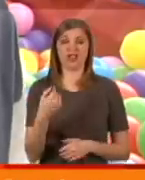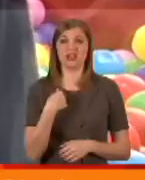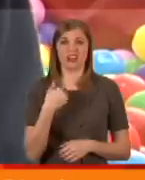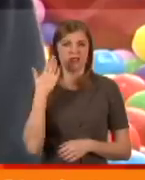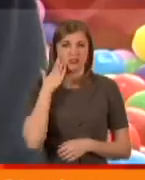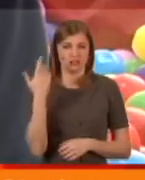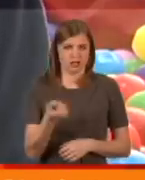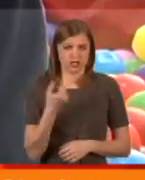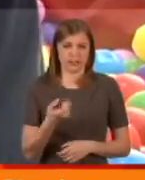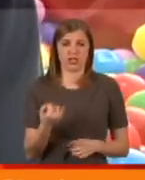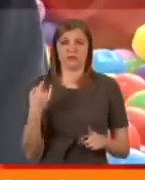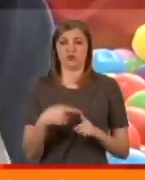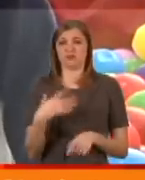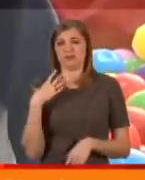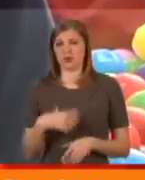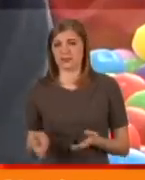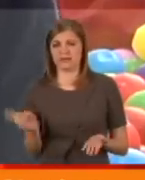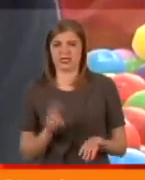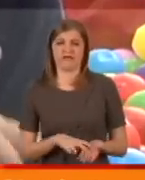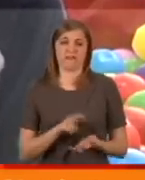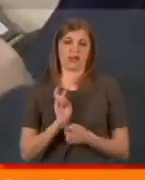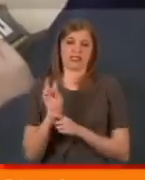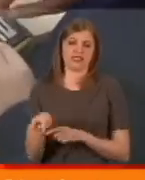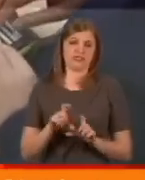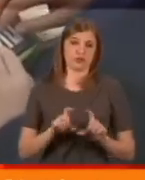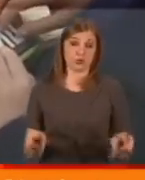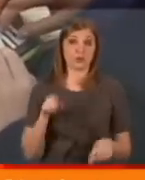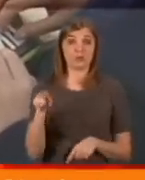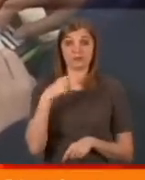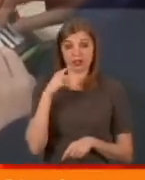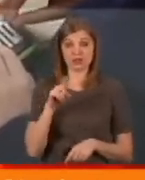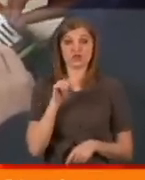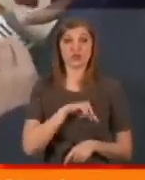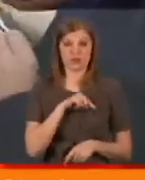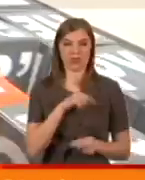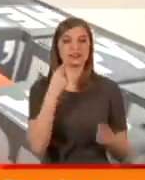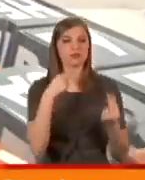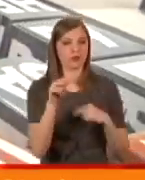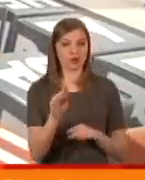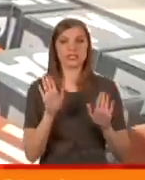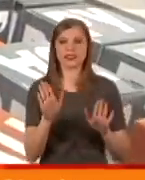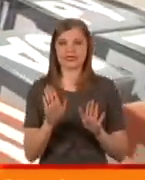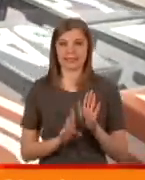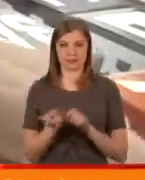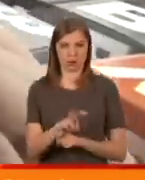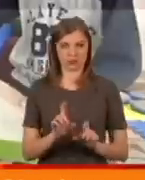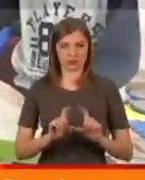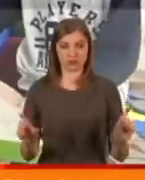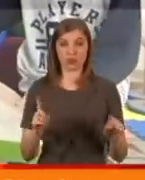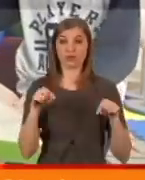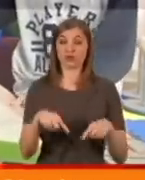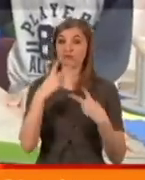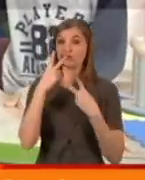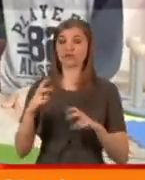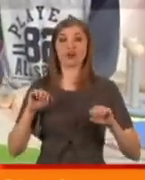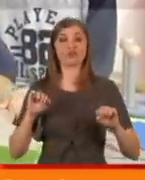осыпаюсь а тут приходится вставать и ити в школу Богданчик каже настрій покращується щойно приходить у школу бо тут